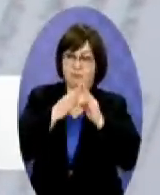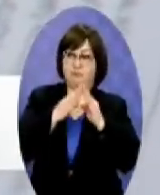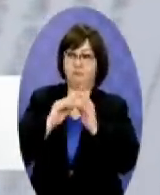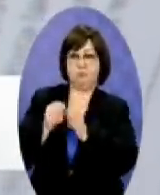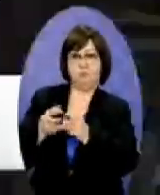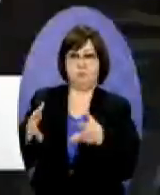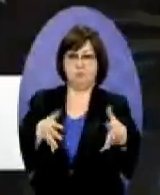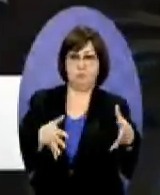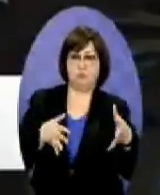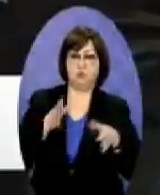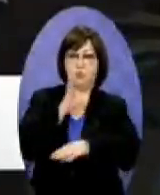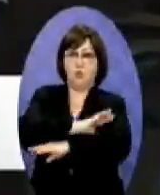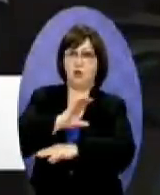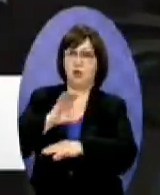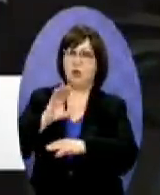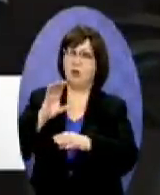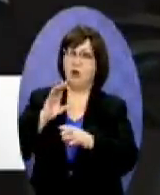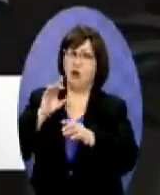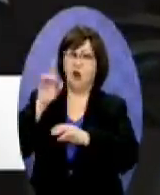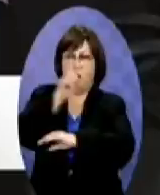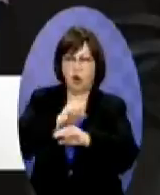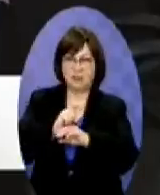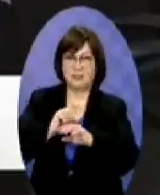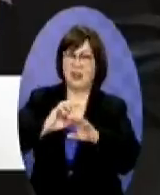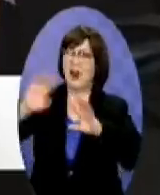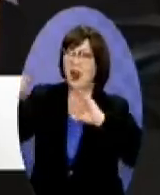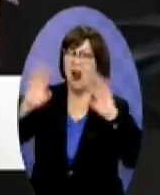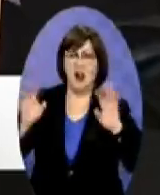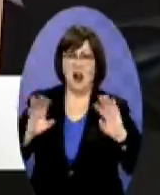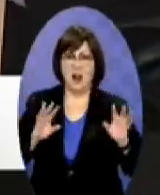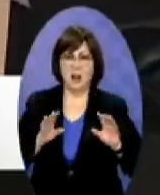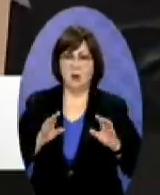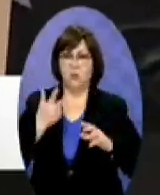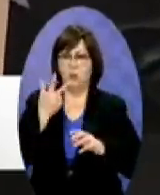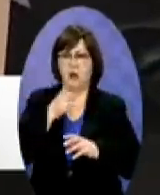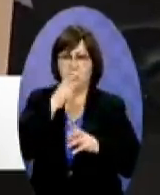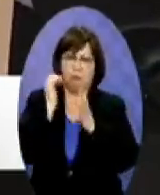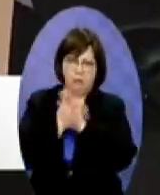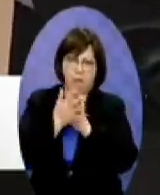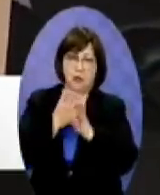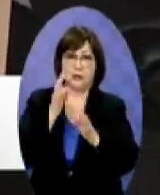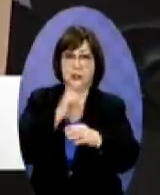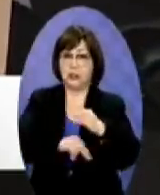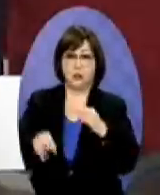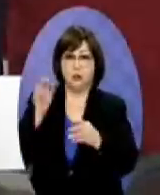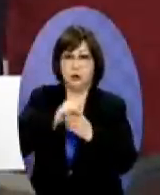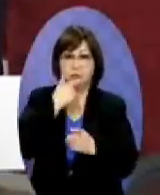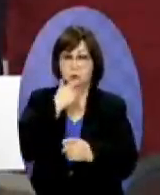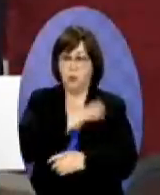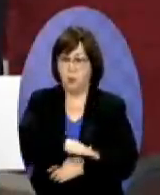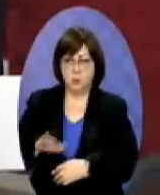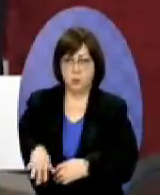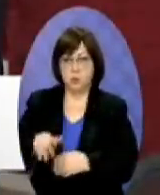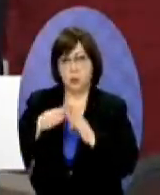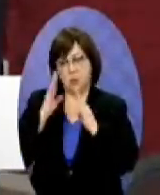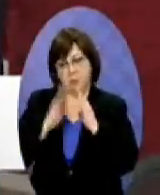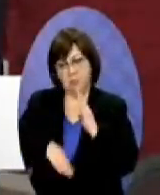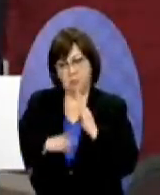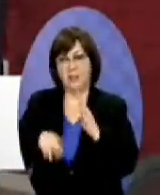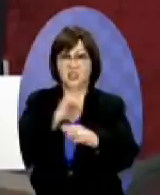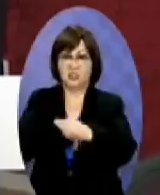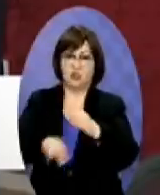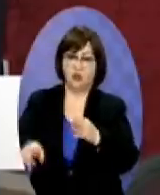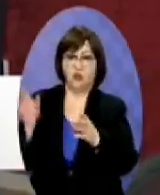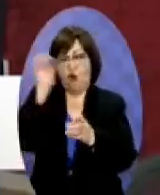3 ээлжээр хичээлж байгаа сурагчид 2 ээлжээр хичээлж, цэцэрлэггүй гэртээ байгаа хүүхдүүд цэцэрлэгт явна гэдгийг боловсрол соёлын шинжилгээ ухаан спортын